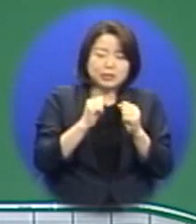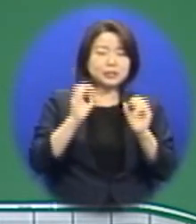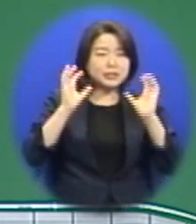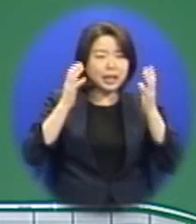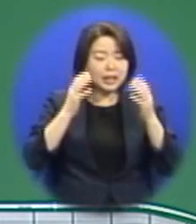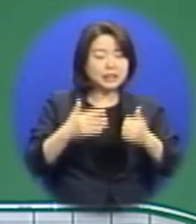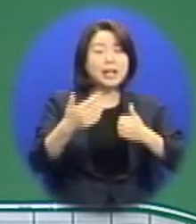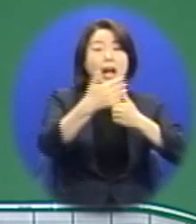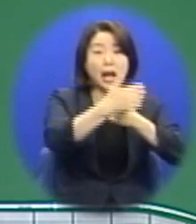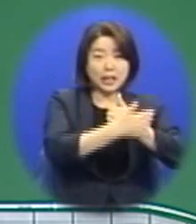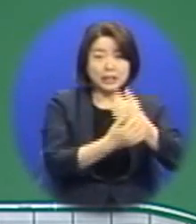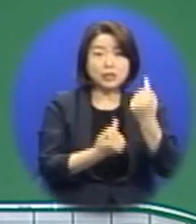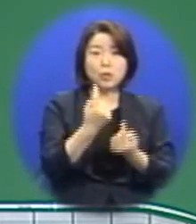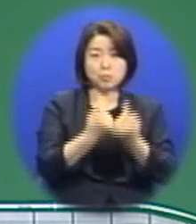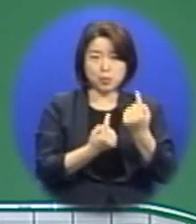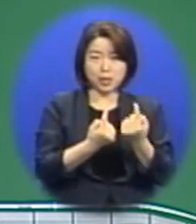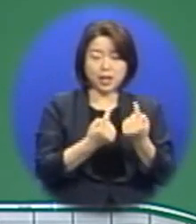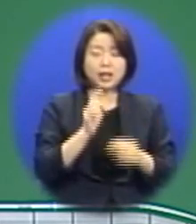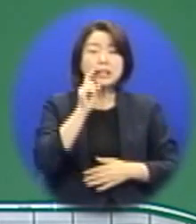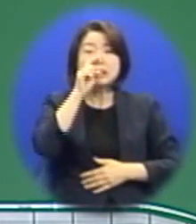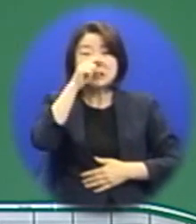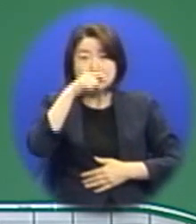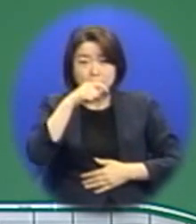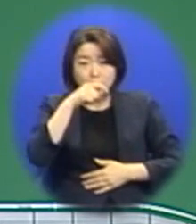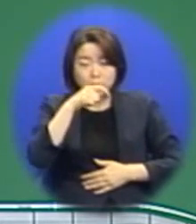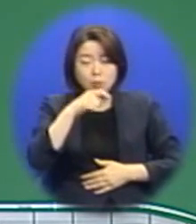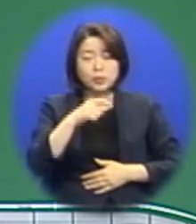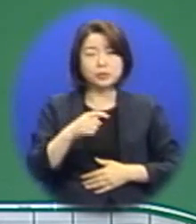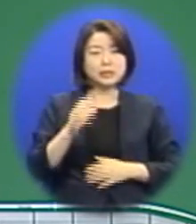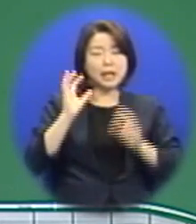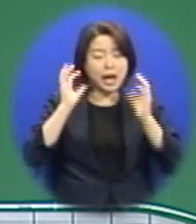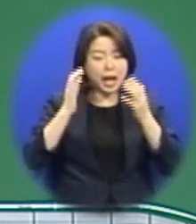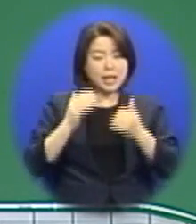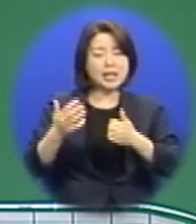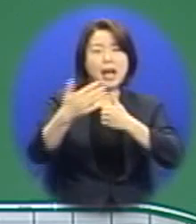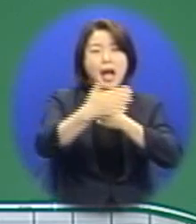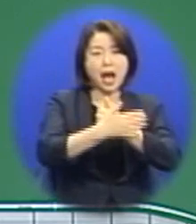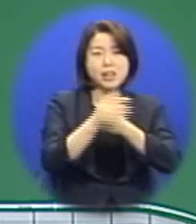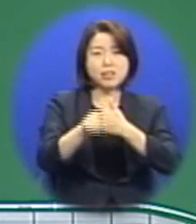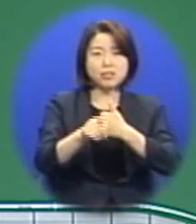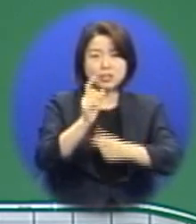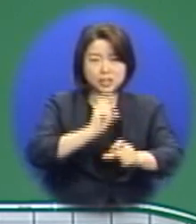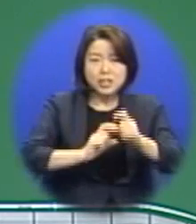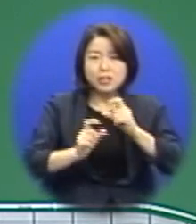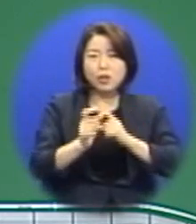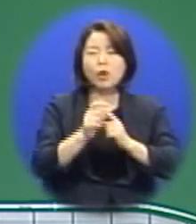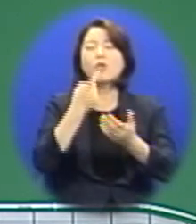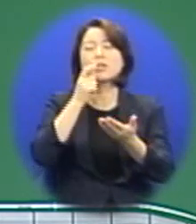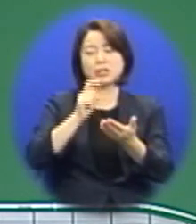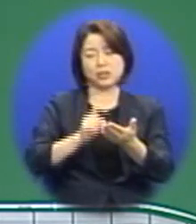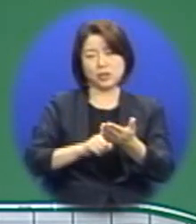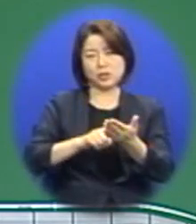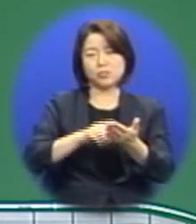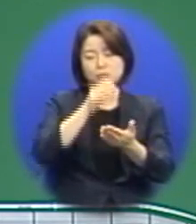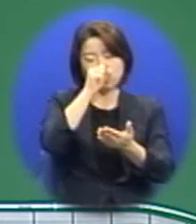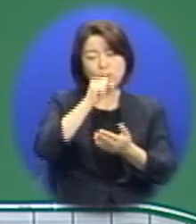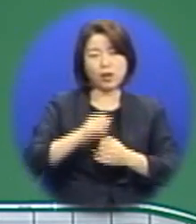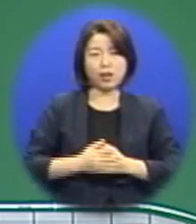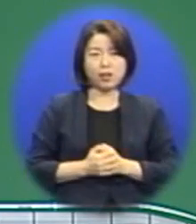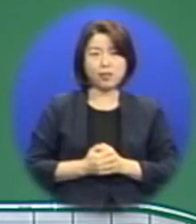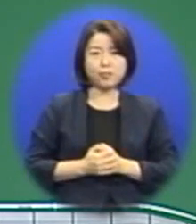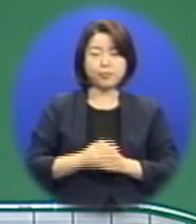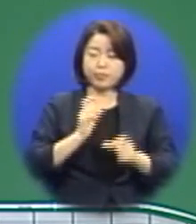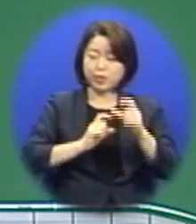안는 것보다 더러운 아들을 안는 것이 훨씬 나아요.